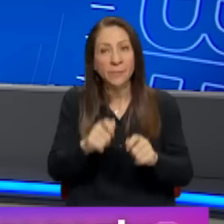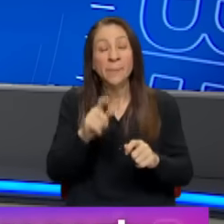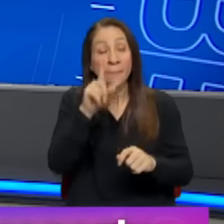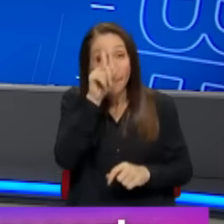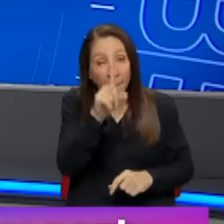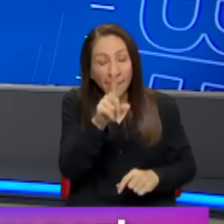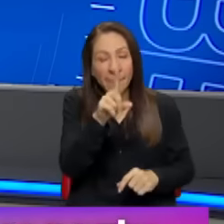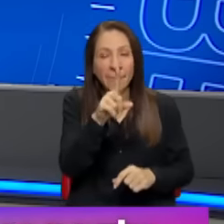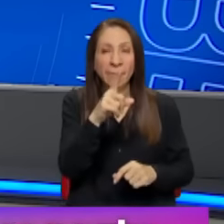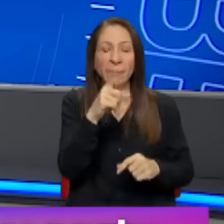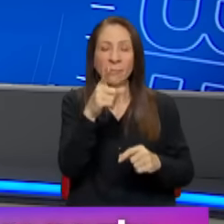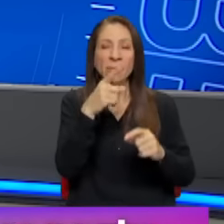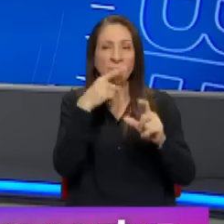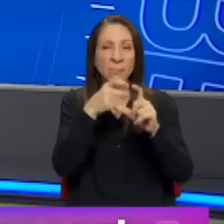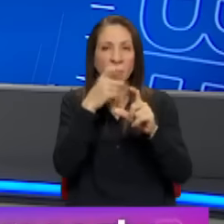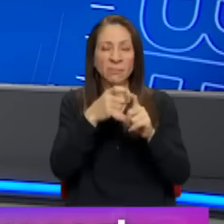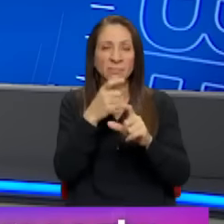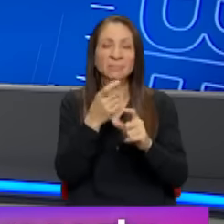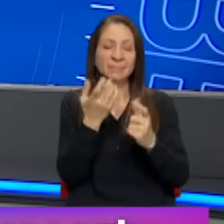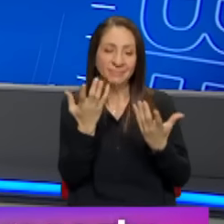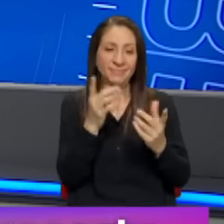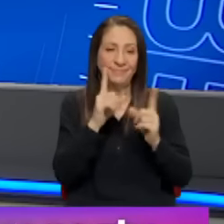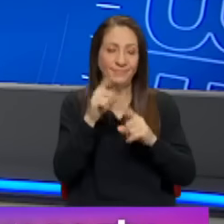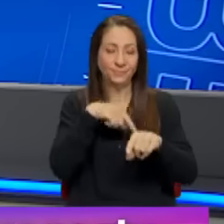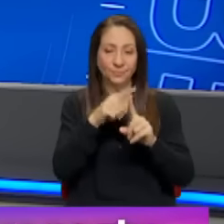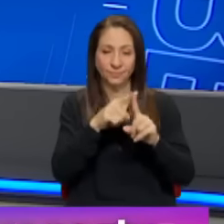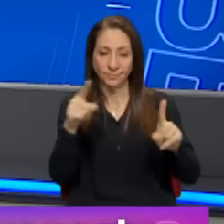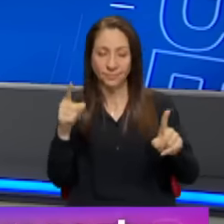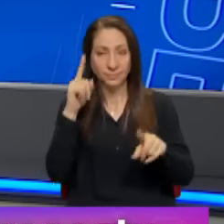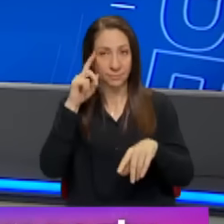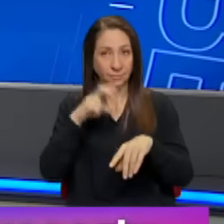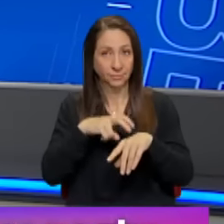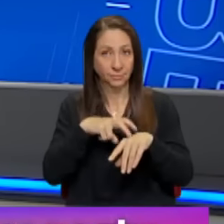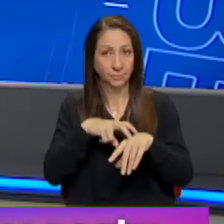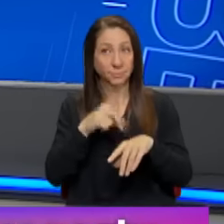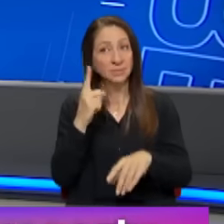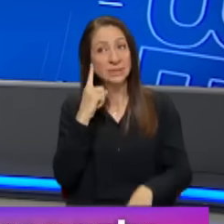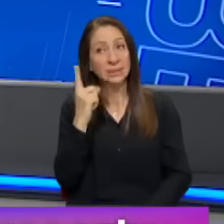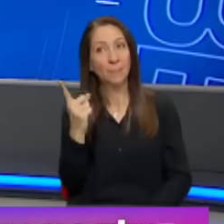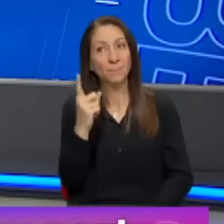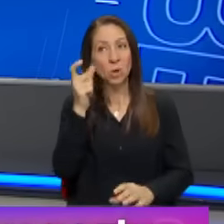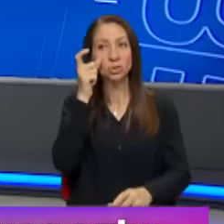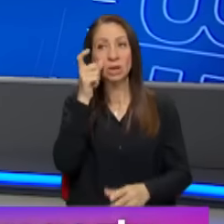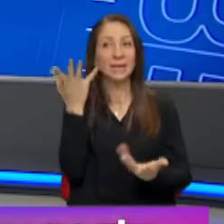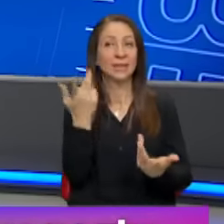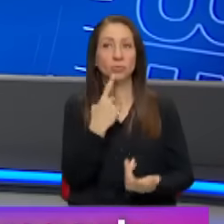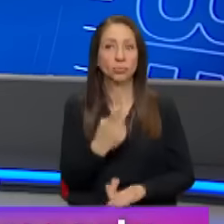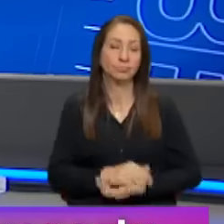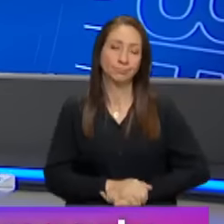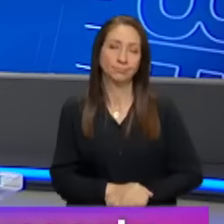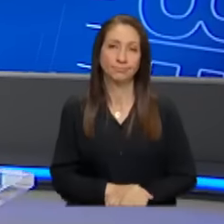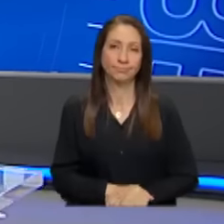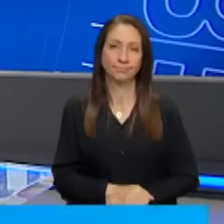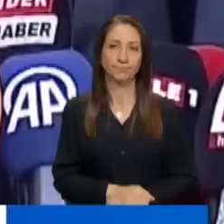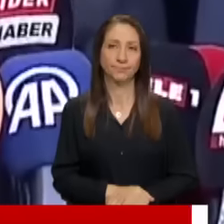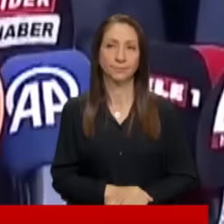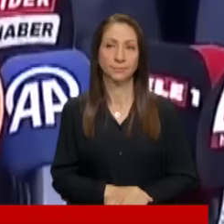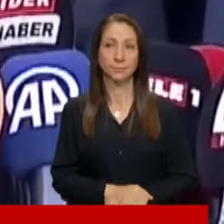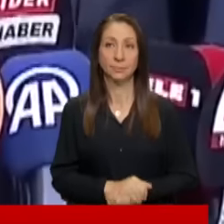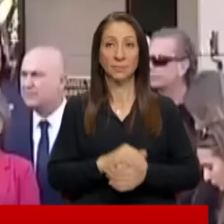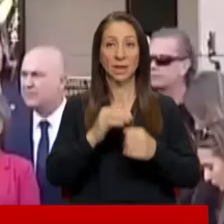ama diyerek o soruşturmaları da dava süreçlerinde hatırlatıyor. Bir dinleyelim Özgür Özel ne söylüyor.